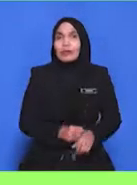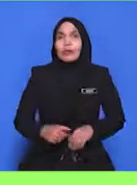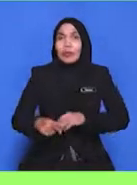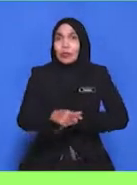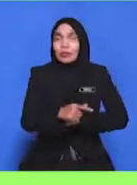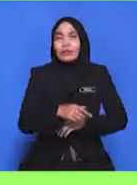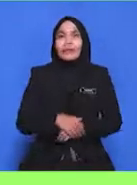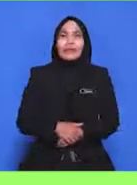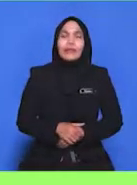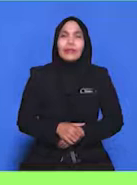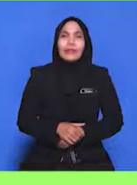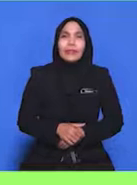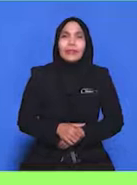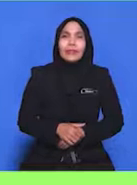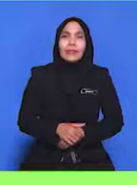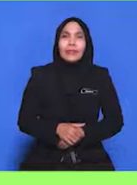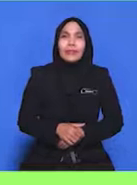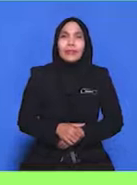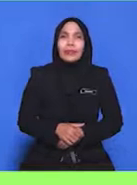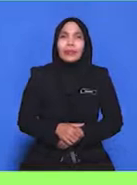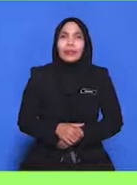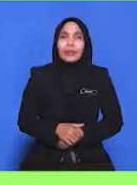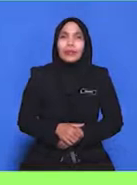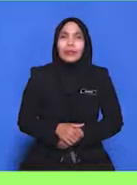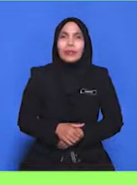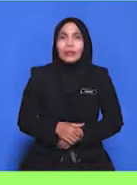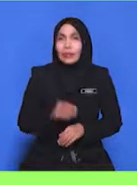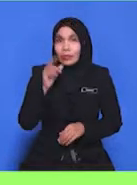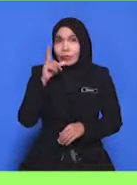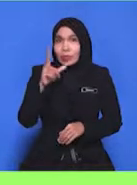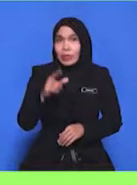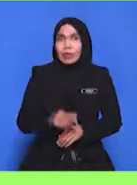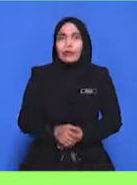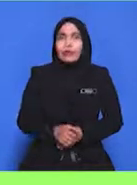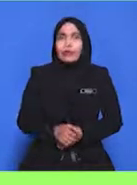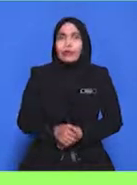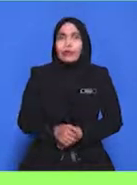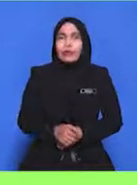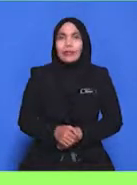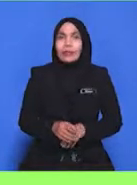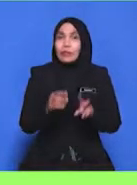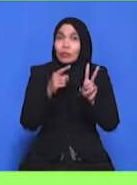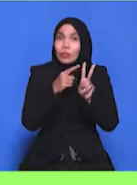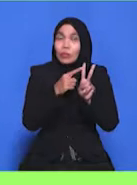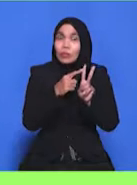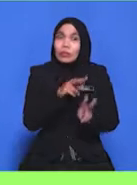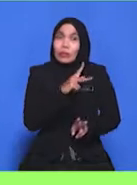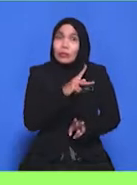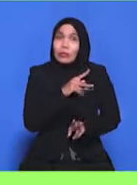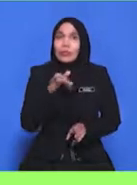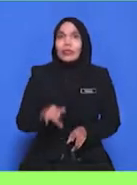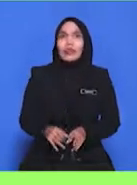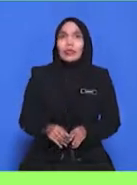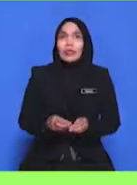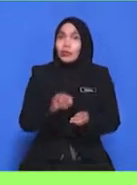ketenteraan. Baiklah, seterusnya kita lihat khalifah yang terkenal kedua, iaitu